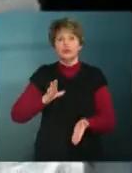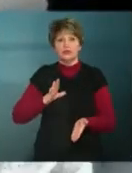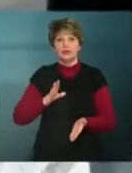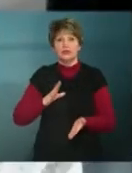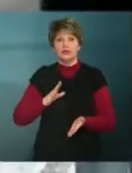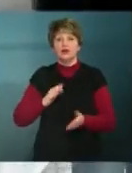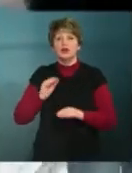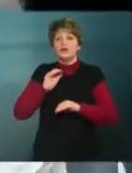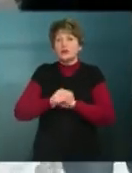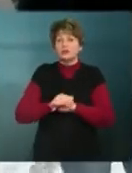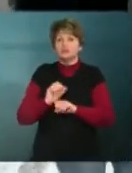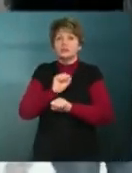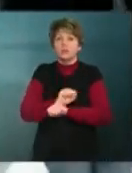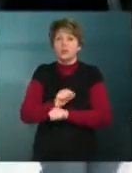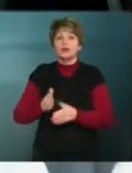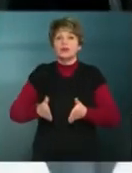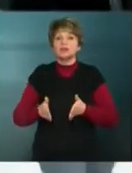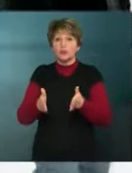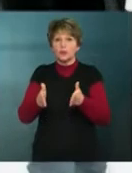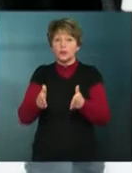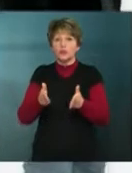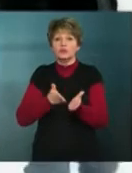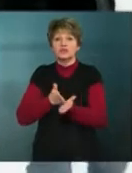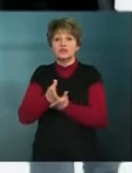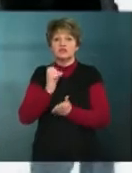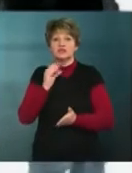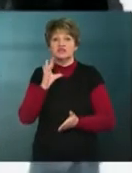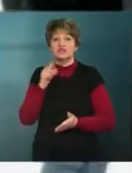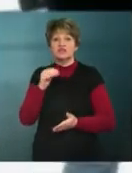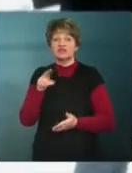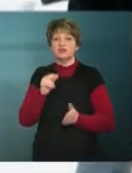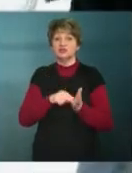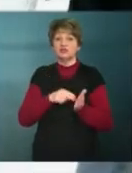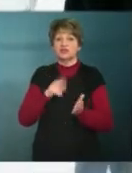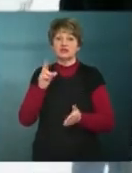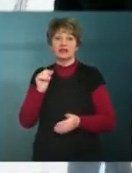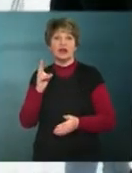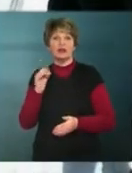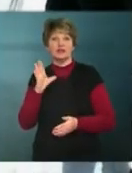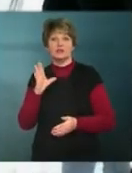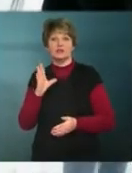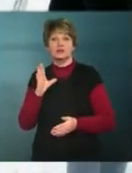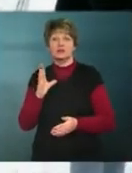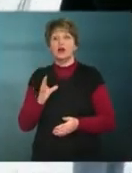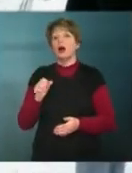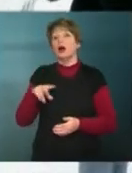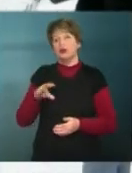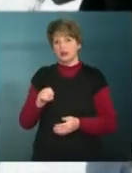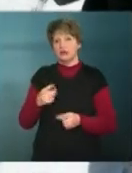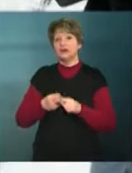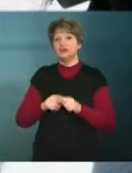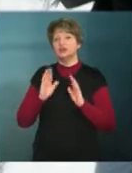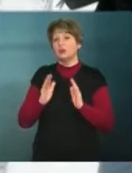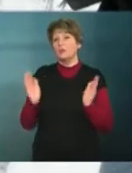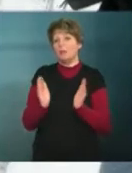якими було фактично заблокована дорога в напрямку Свидівка, від траси Черкаси-Канів і до Свидівка. Але це лише